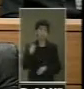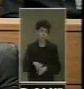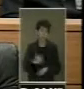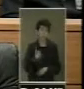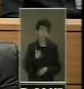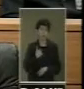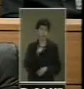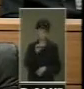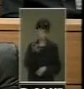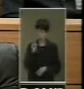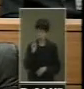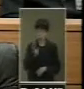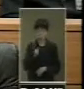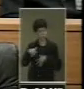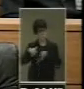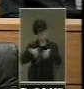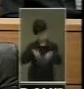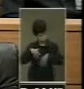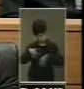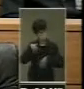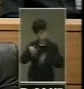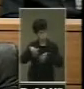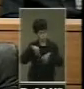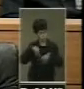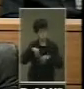เจ็บมากกว่าส.ส.คือประชาชนครับ